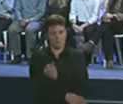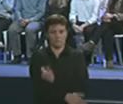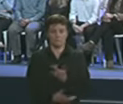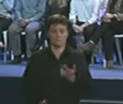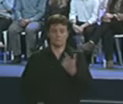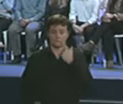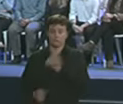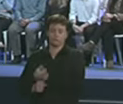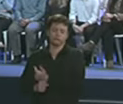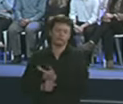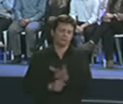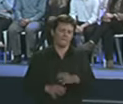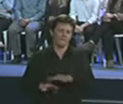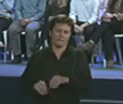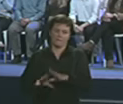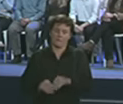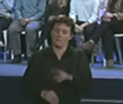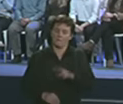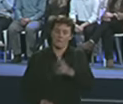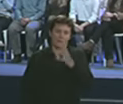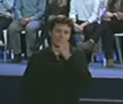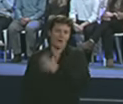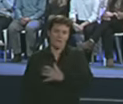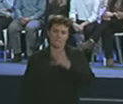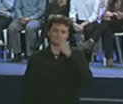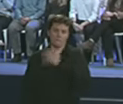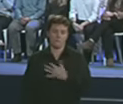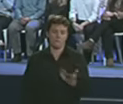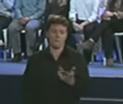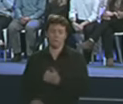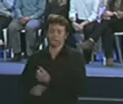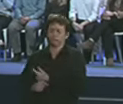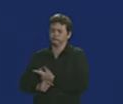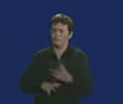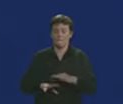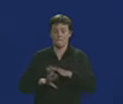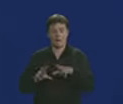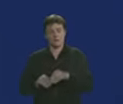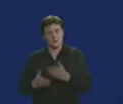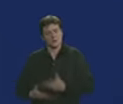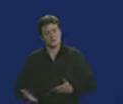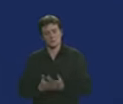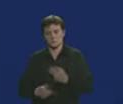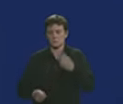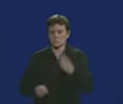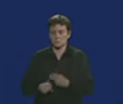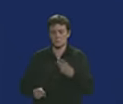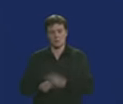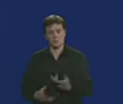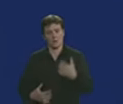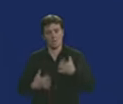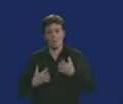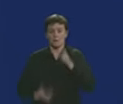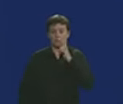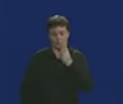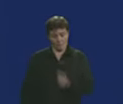de familles, c'est un drame. Tant de familles se trouvent démunies, car il n'y a rien de plus difficile que